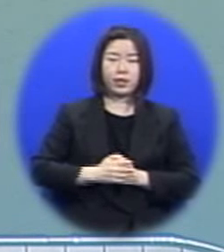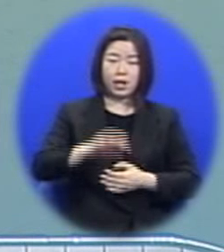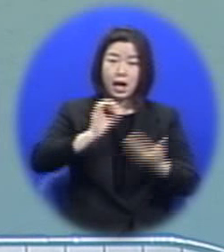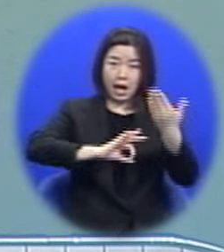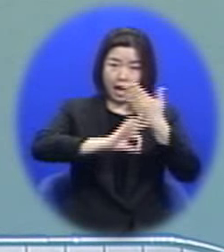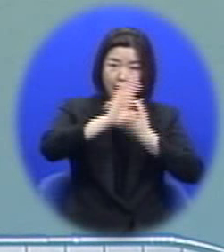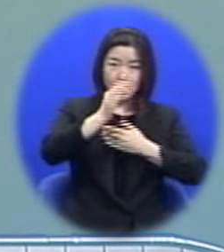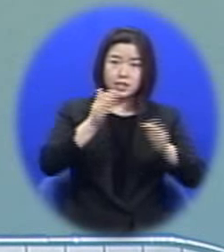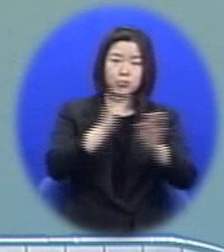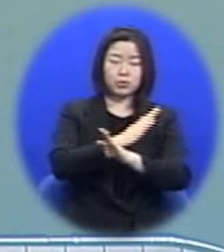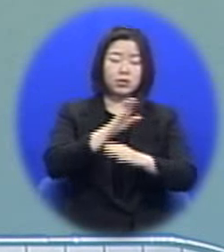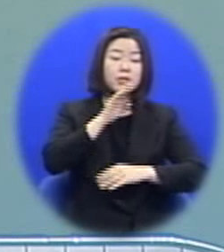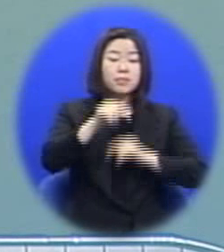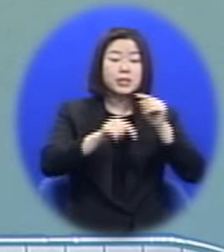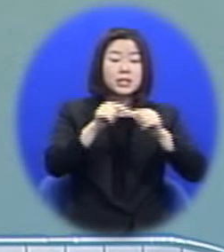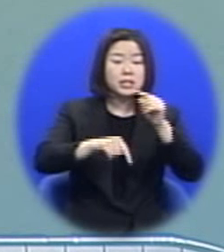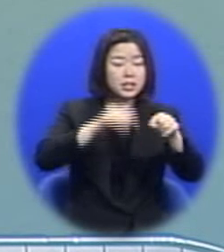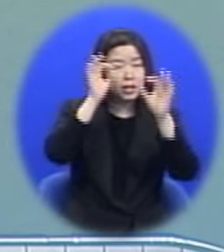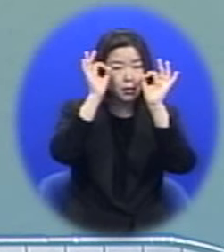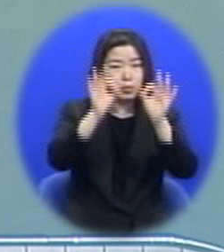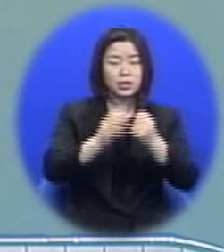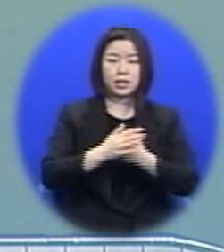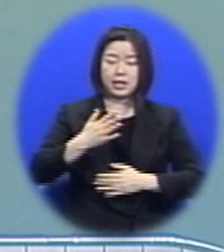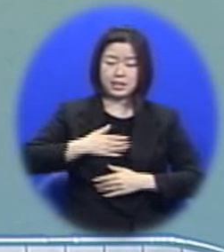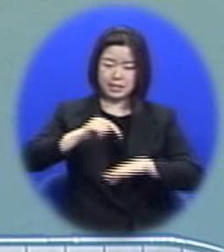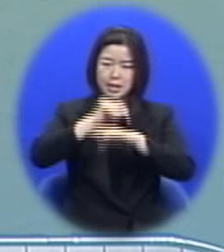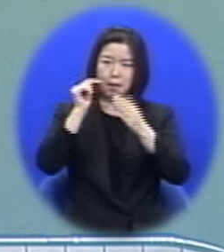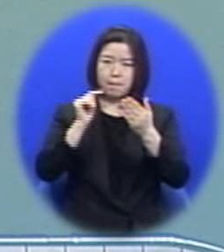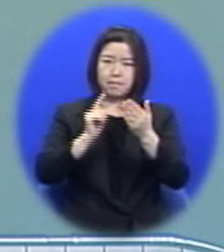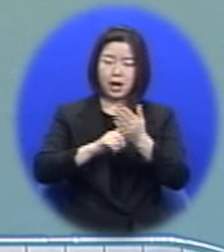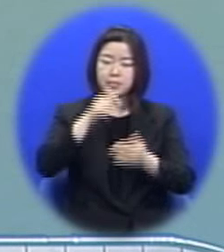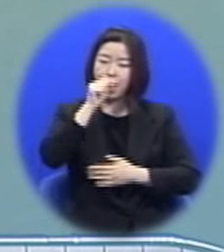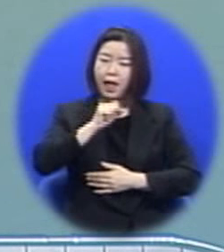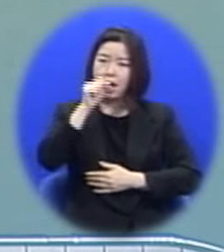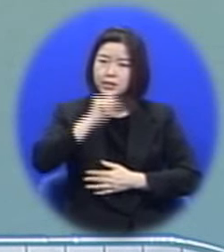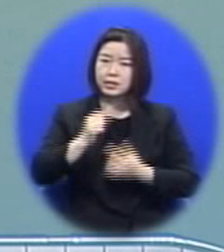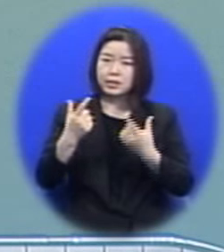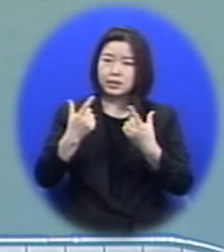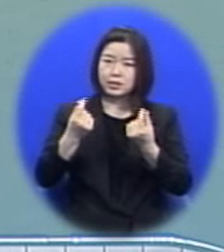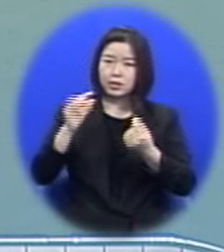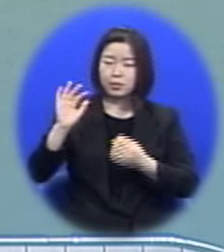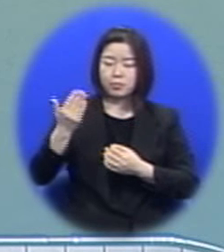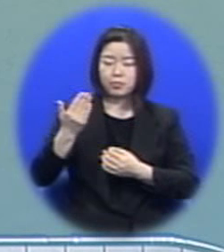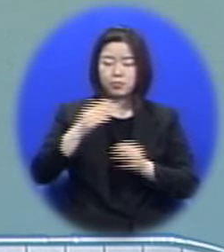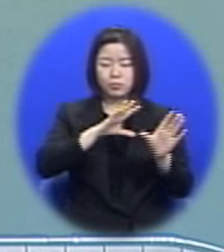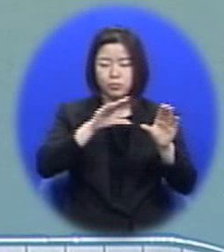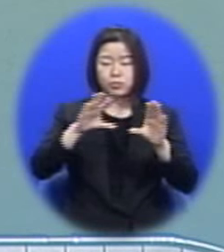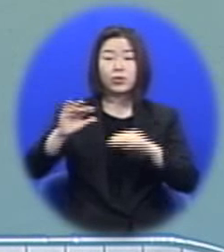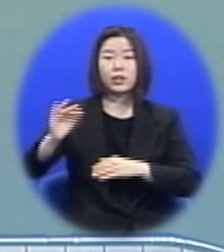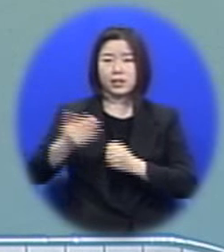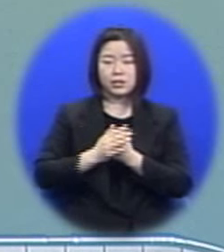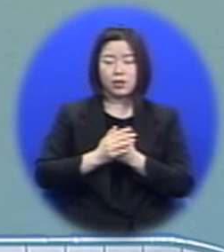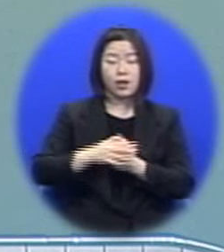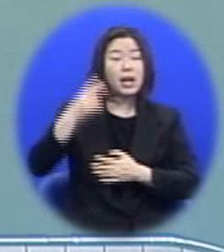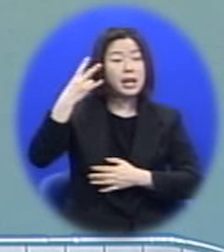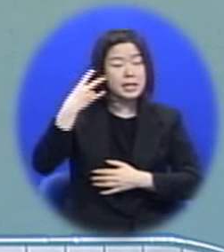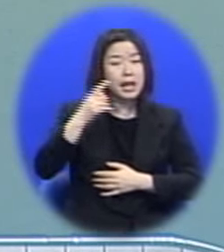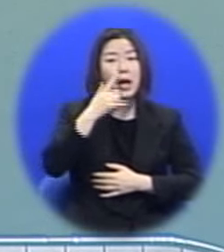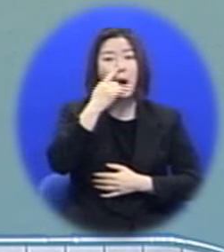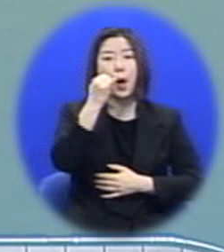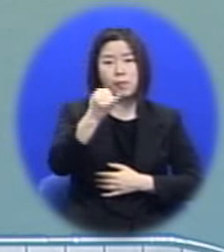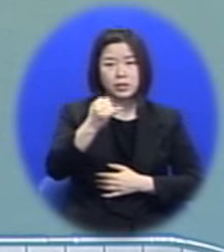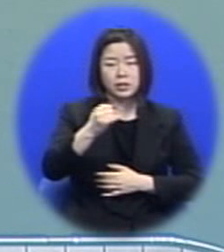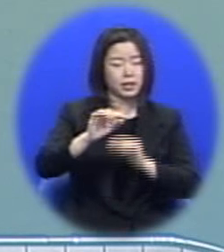아침부터 실천해 보니 제 마음이 아이스크림이 된 것 같았습니다. 예, 어머니, 아니요,